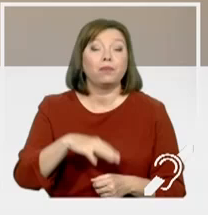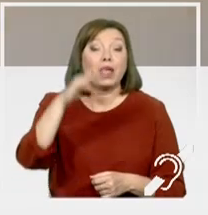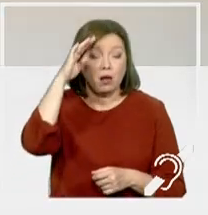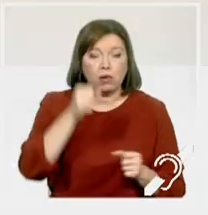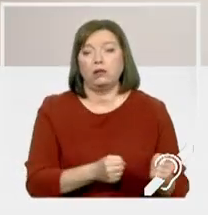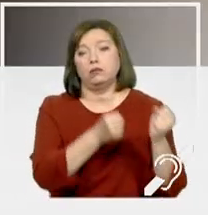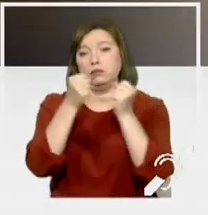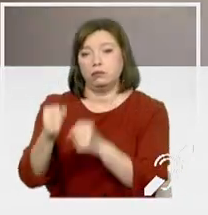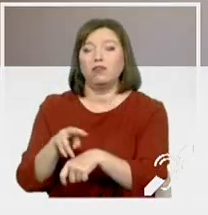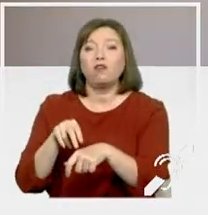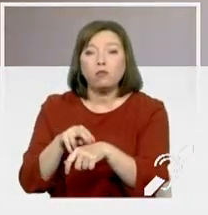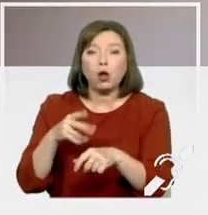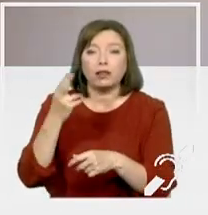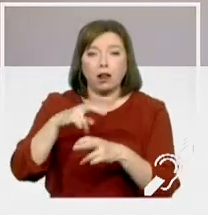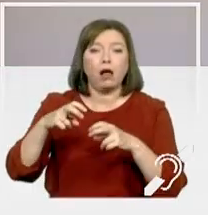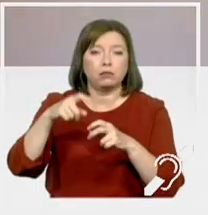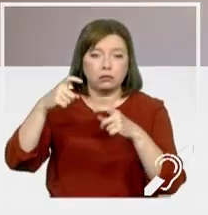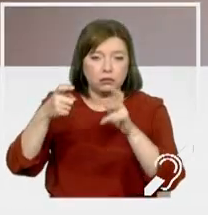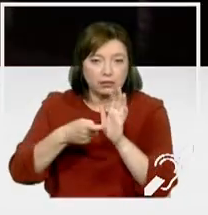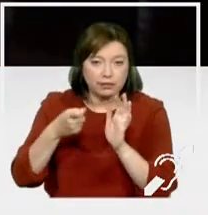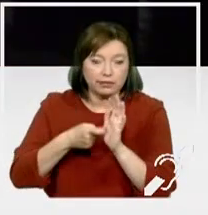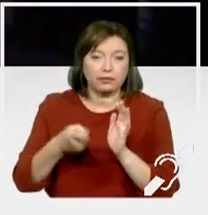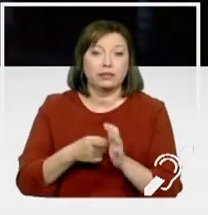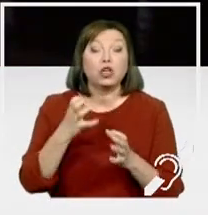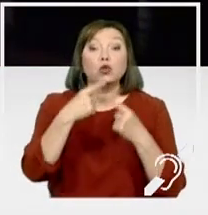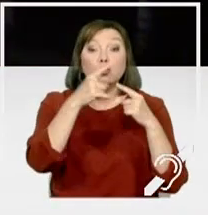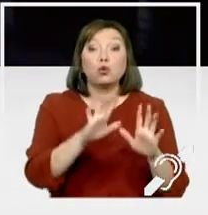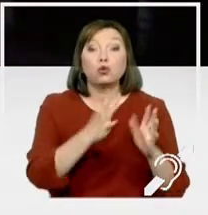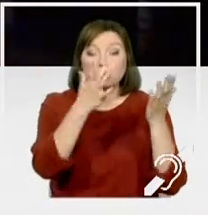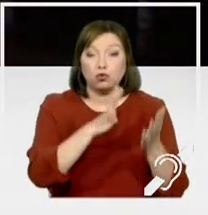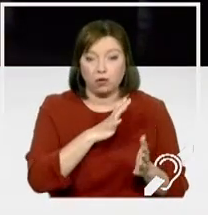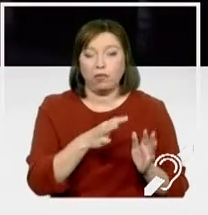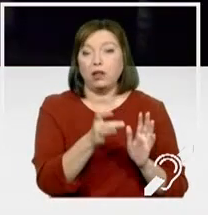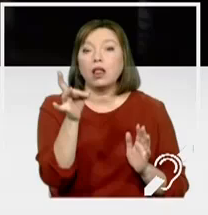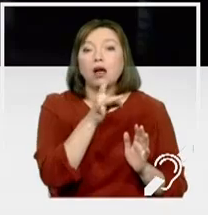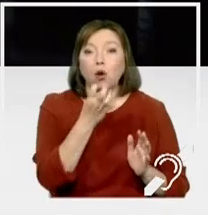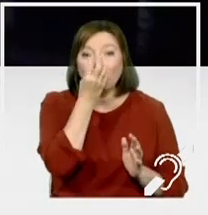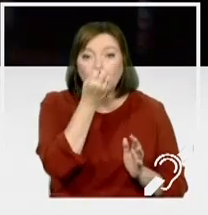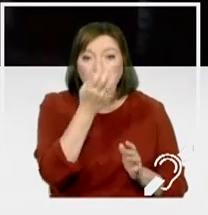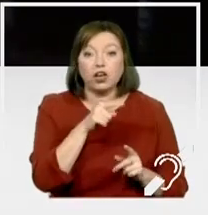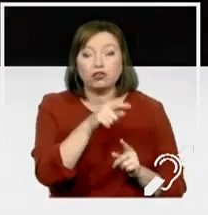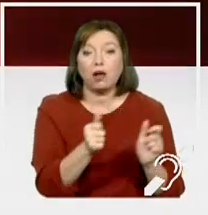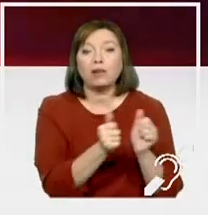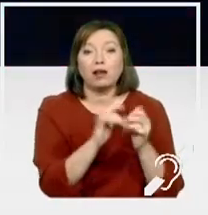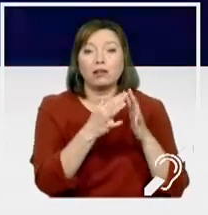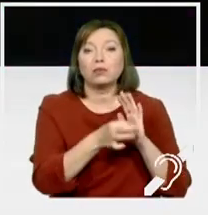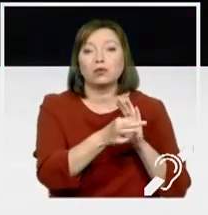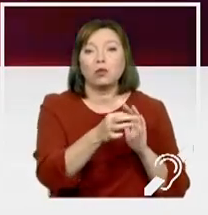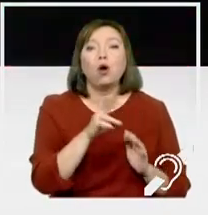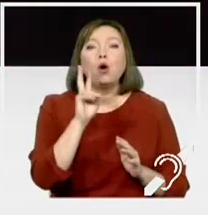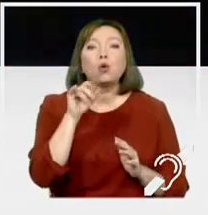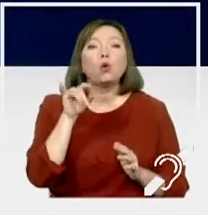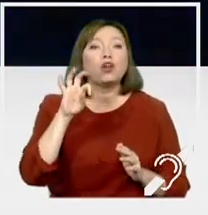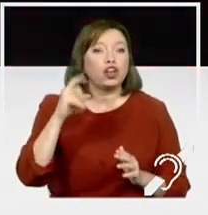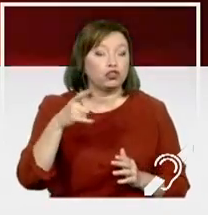Inspectoratul de Poliție pentru continuarea cercetărilor un alt incident a avut loc în raionul Florești în apropierea satului cuhureștii